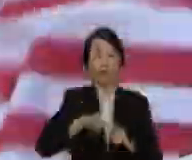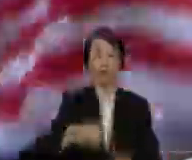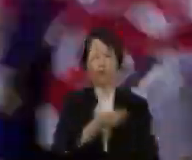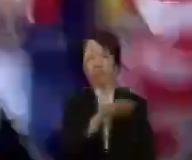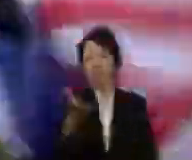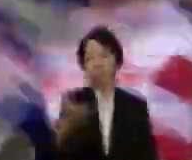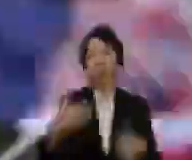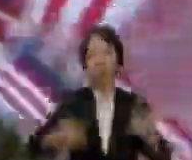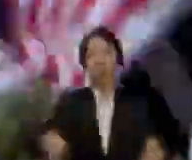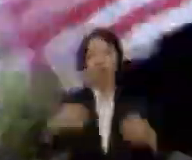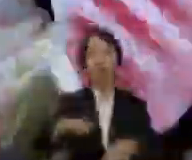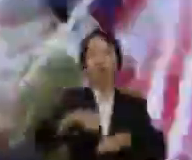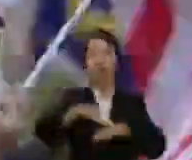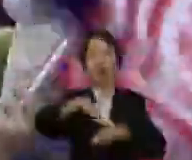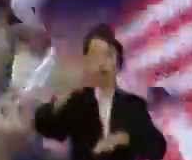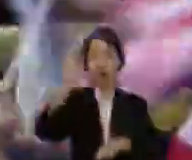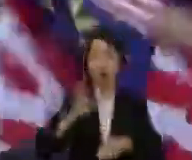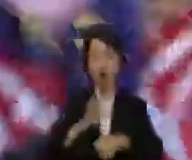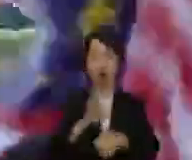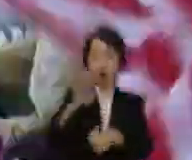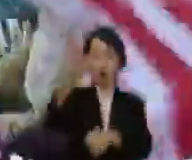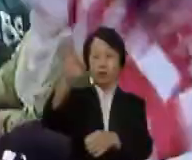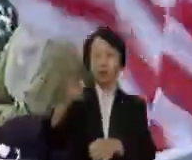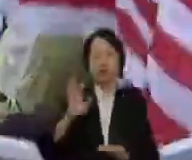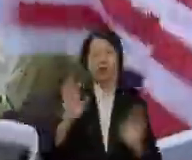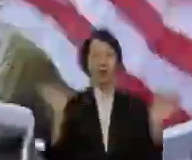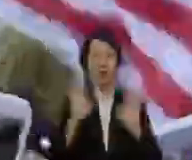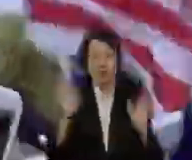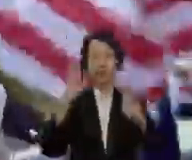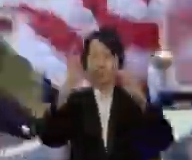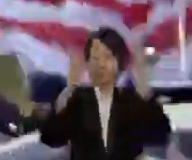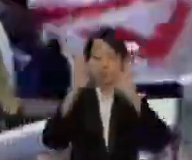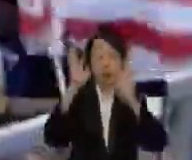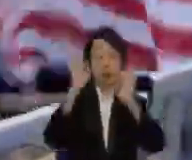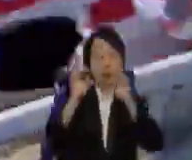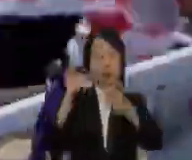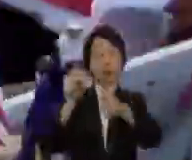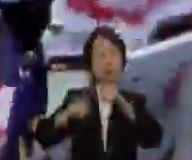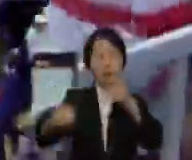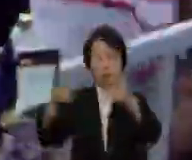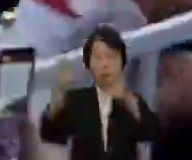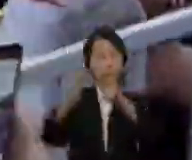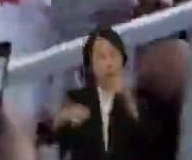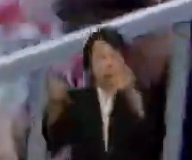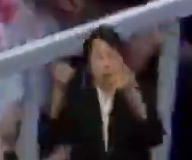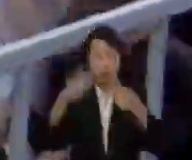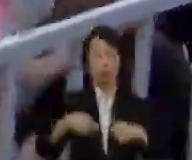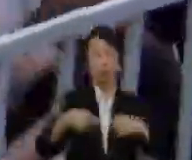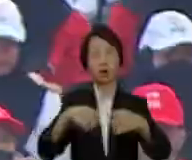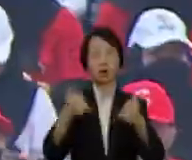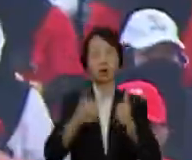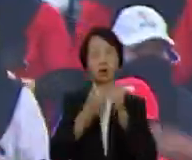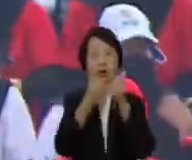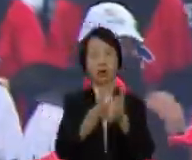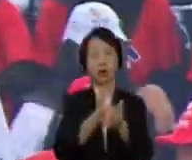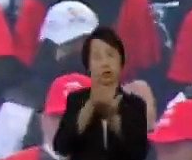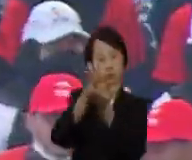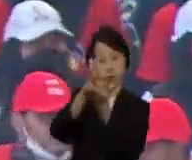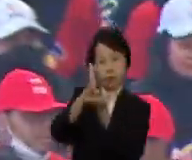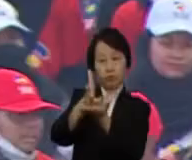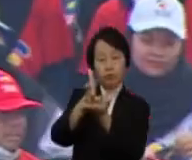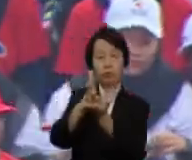lebih bersemangat. Jadi jangan risau kalau anda tidak dapat hadir ke Dataran Merdeka pada pagi ini. Terus ikuti secara